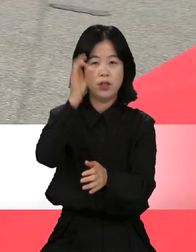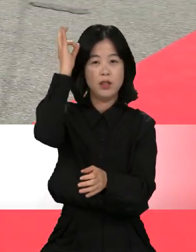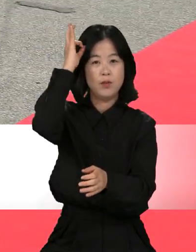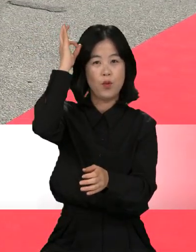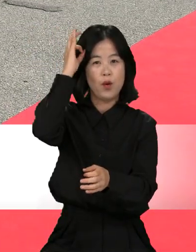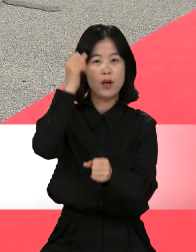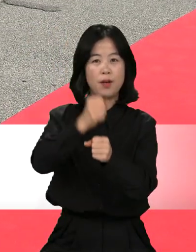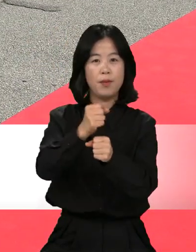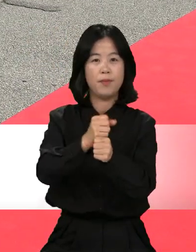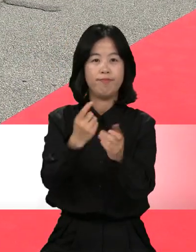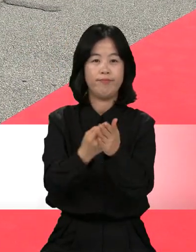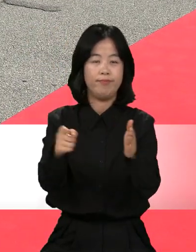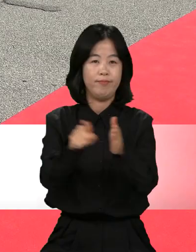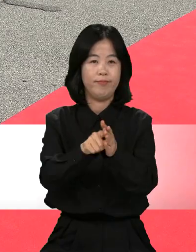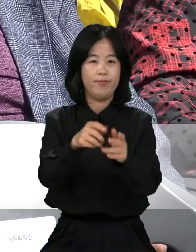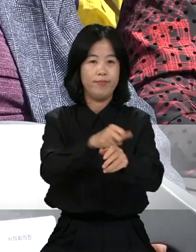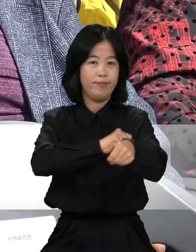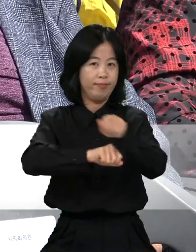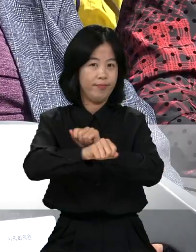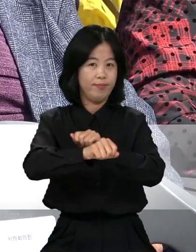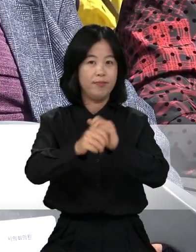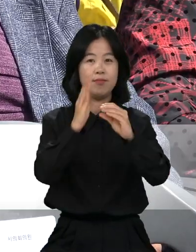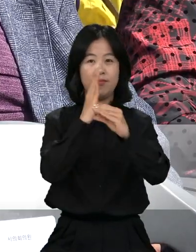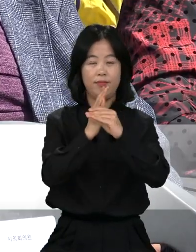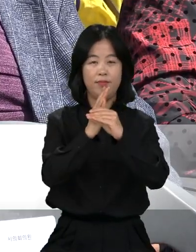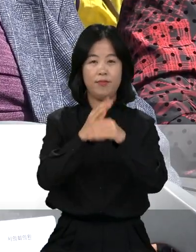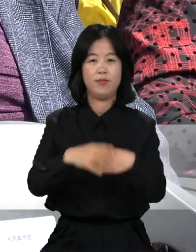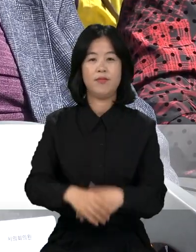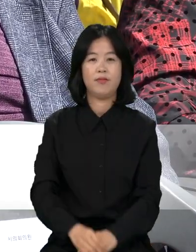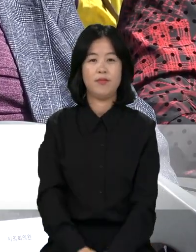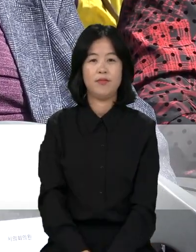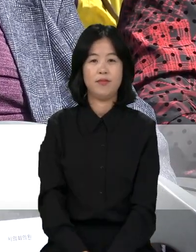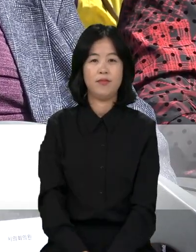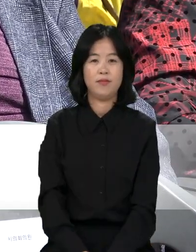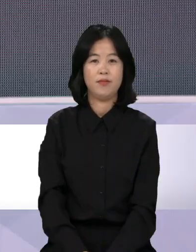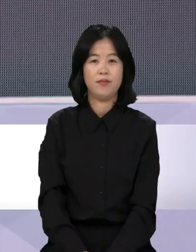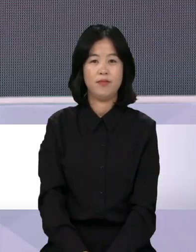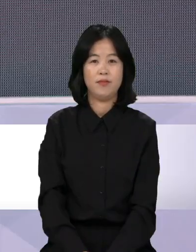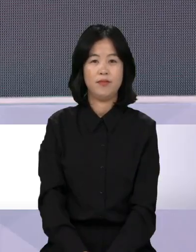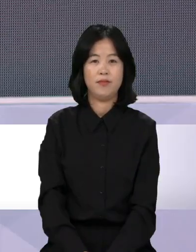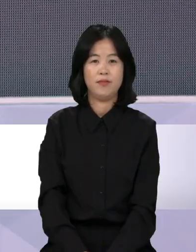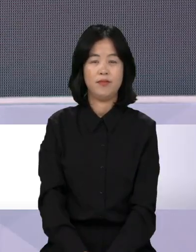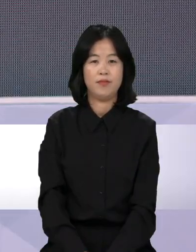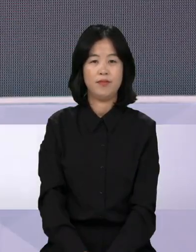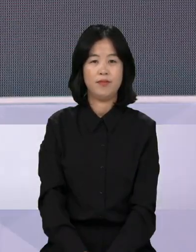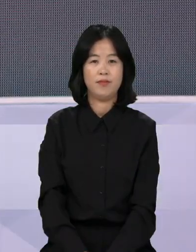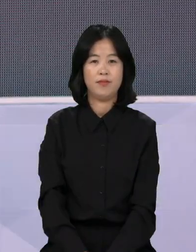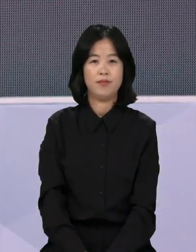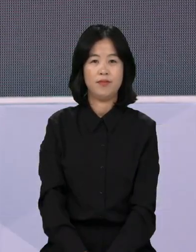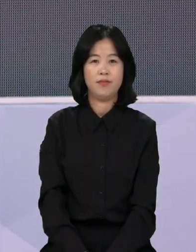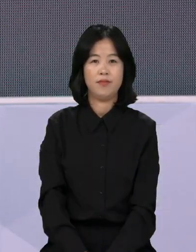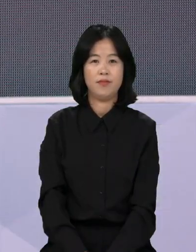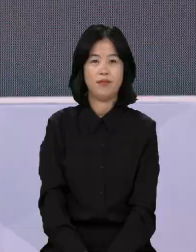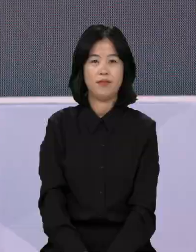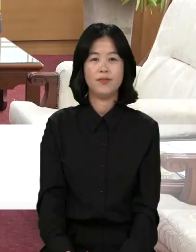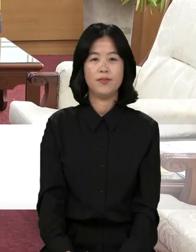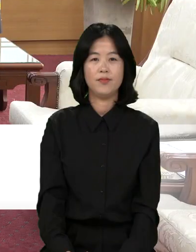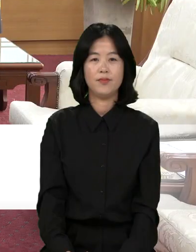있으며 미래 청정에너지 대전환을 통한 에너지 특화도시 포항 실현에도 힘쓰고 있습니다.